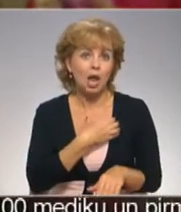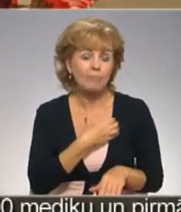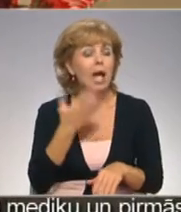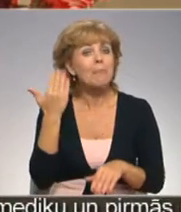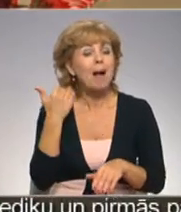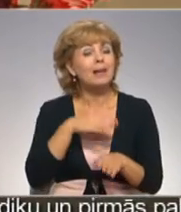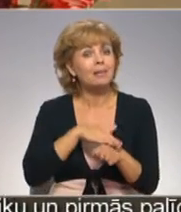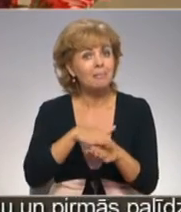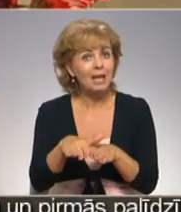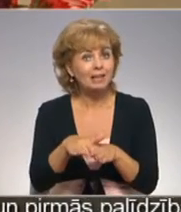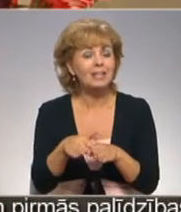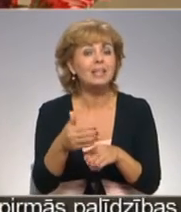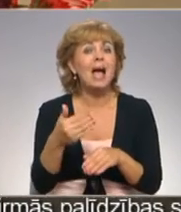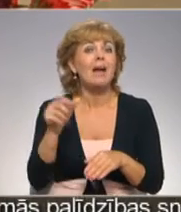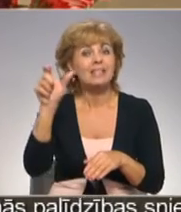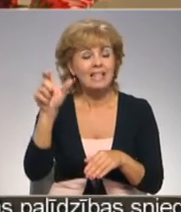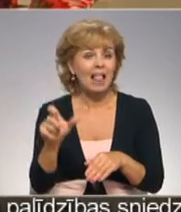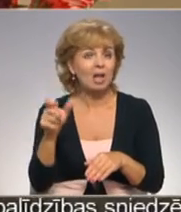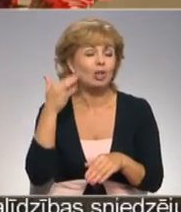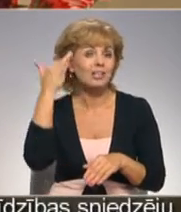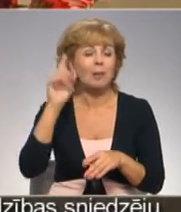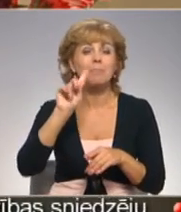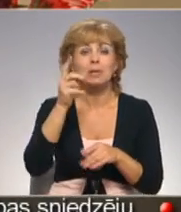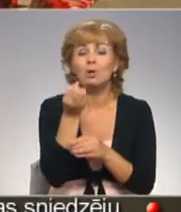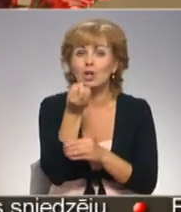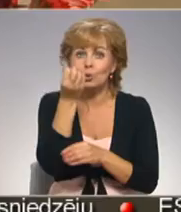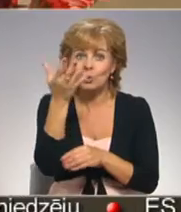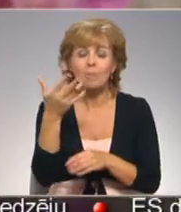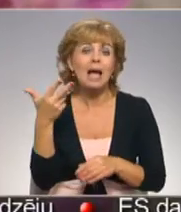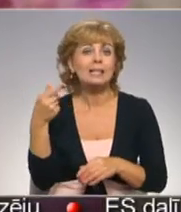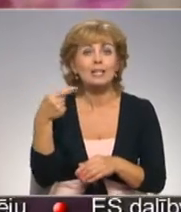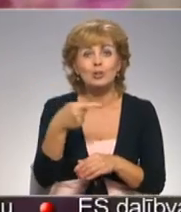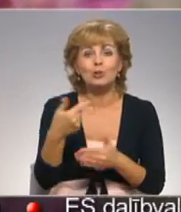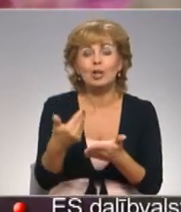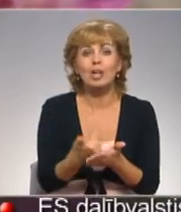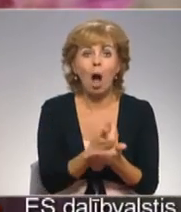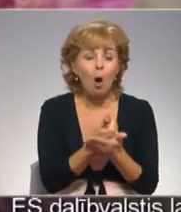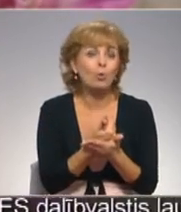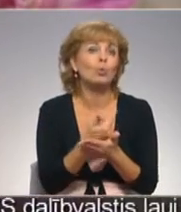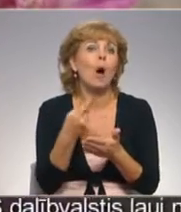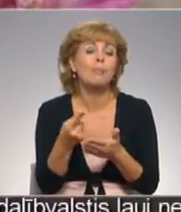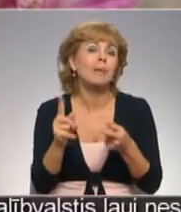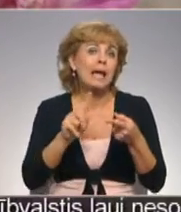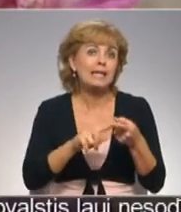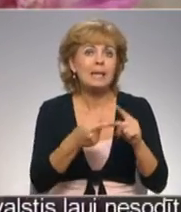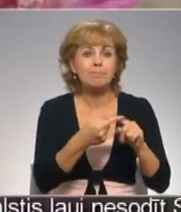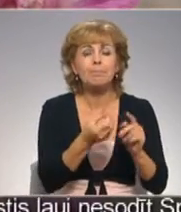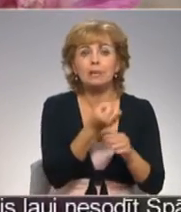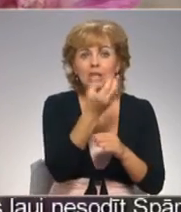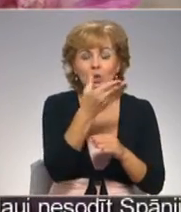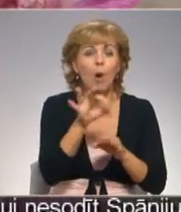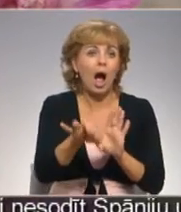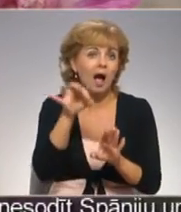Pērn piepildījās selekcionārs sapnis pirmo reizi uzziedēja apmēram 3000 jauno hibrīdu, un no tiem tagad atlasa